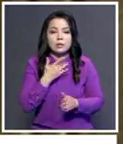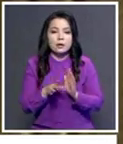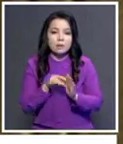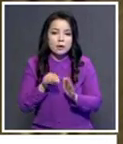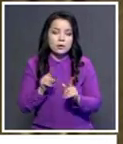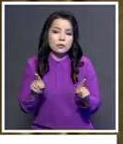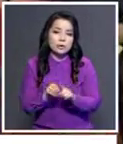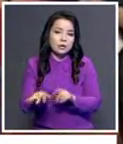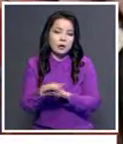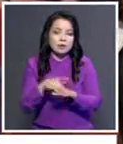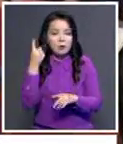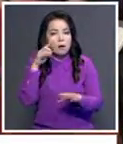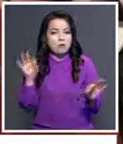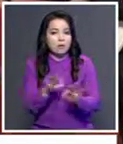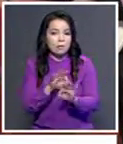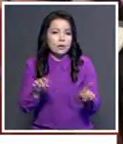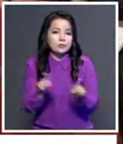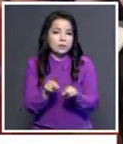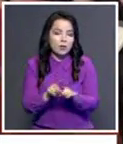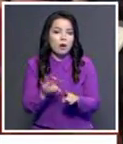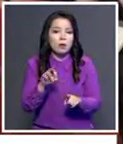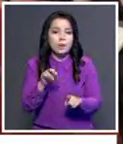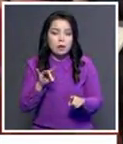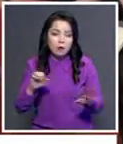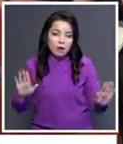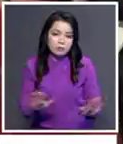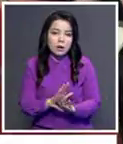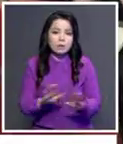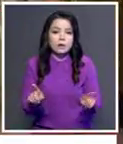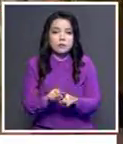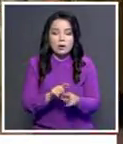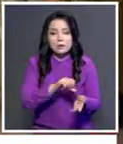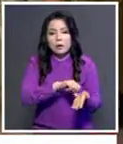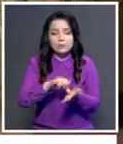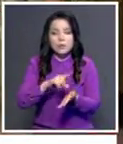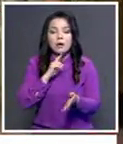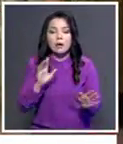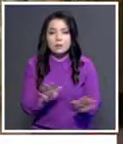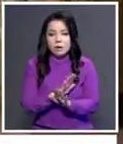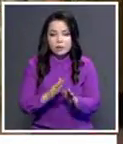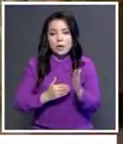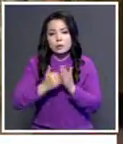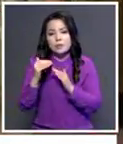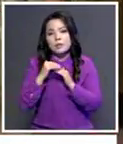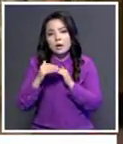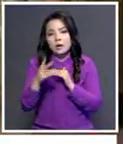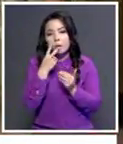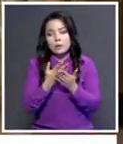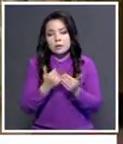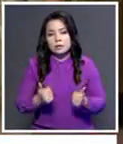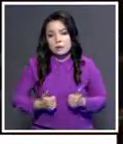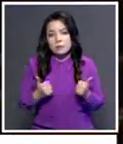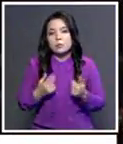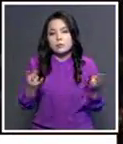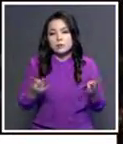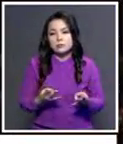әлем композиторларының шығармаларын, сондай-ақ опера жанрында жазылған туындыларды орындап, вокалдық деңгейін жоғары деңгейде көрсетуі